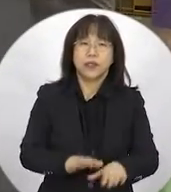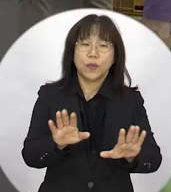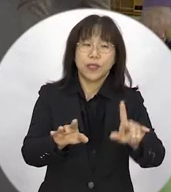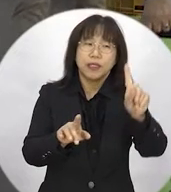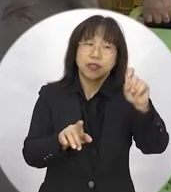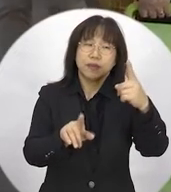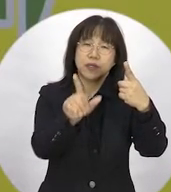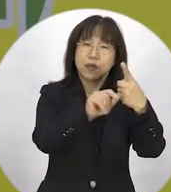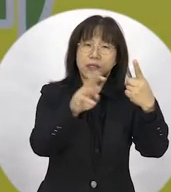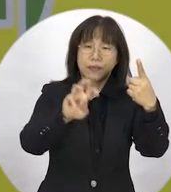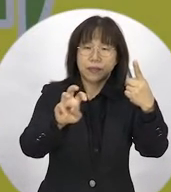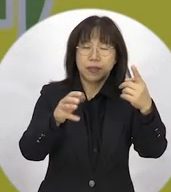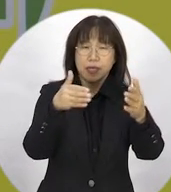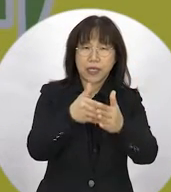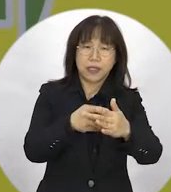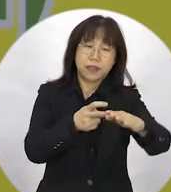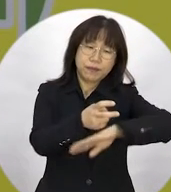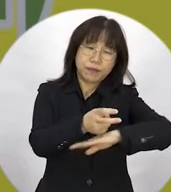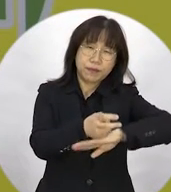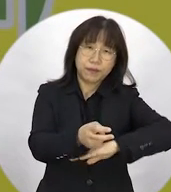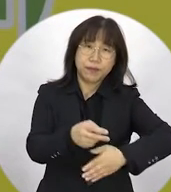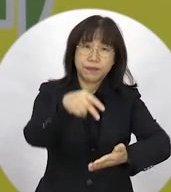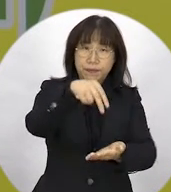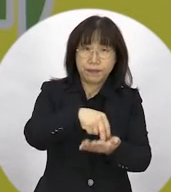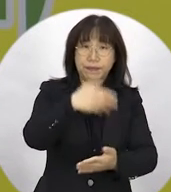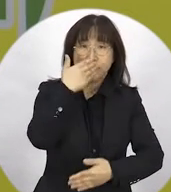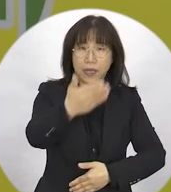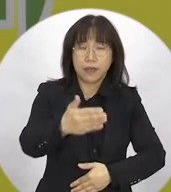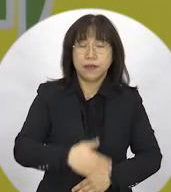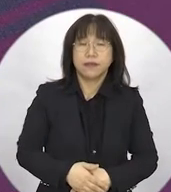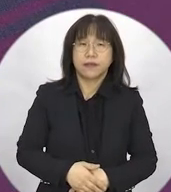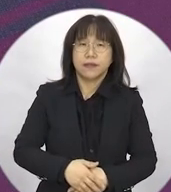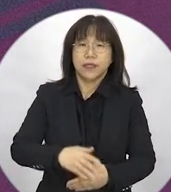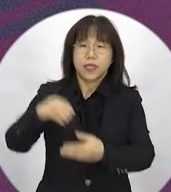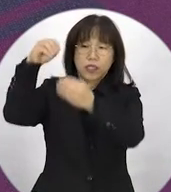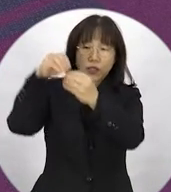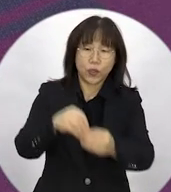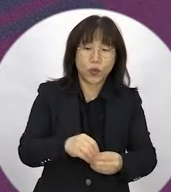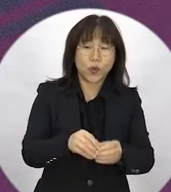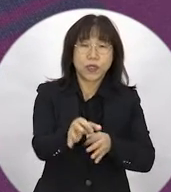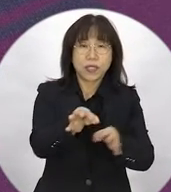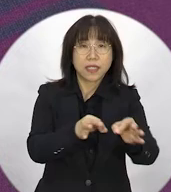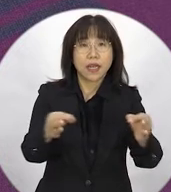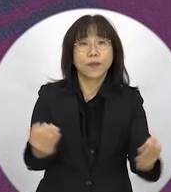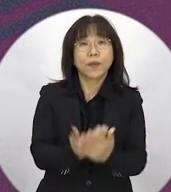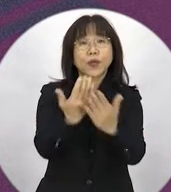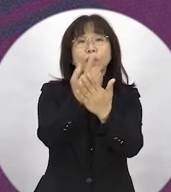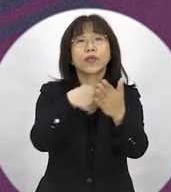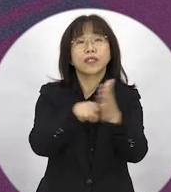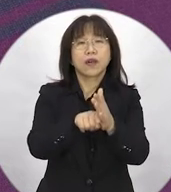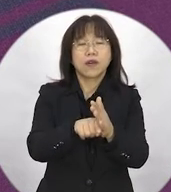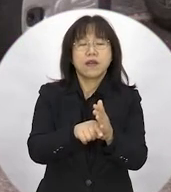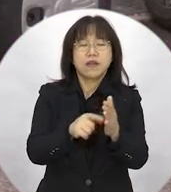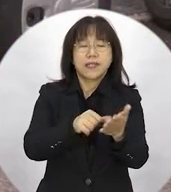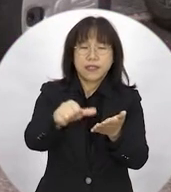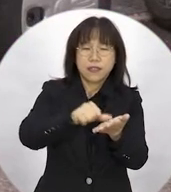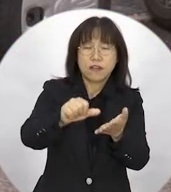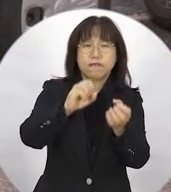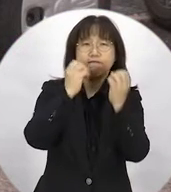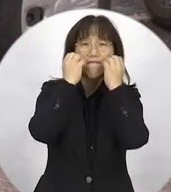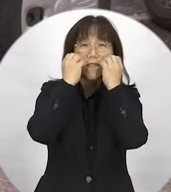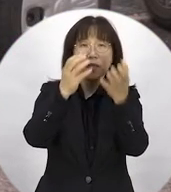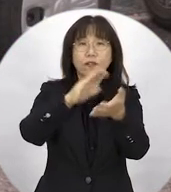11월 30일까지 사용하면 됩니다 한편 강서구는 전통시장 활성화를 위해 시설 현대화사업 배송서비스